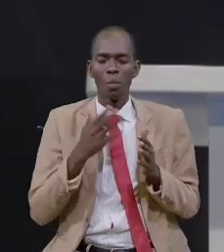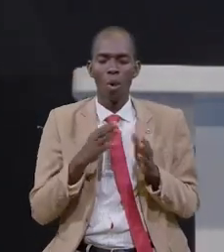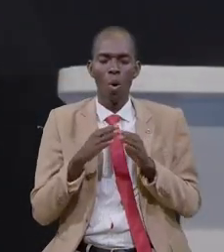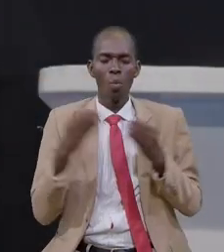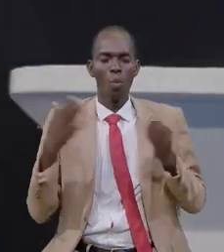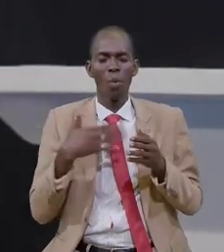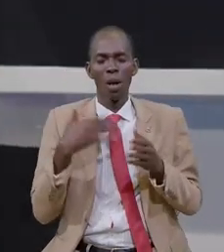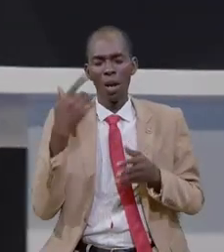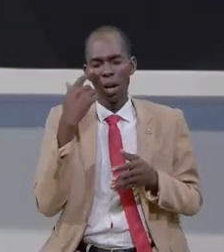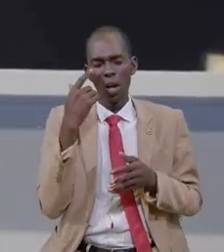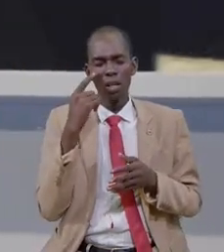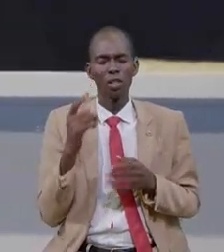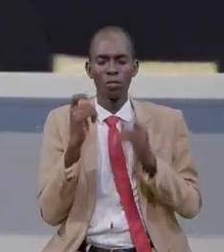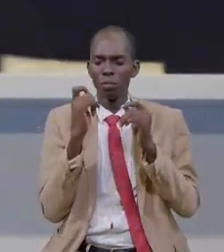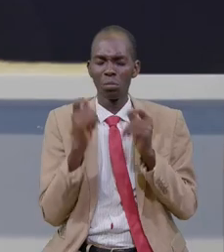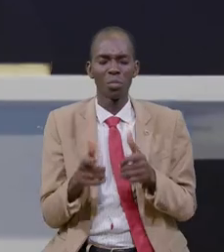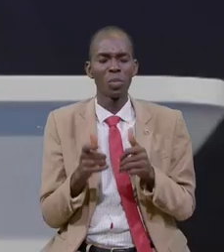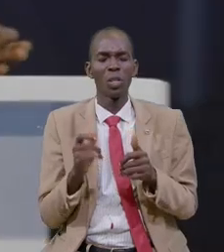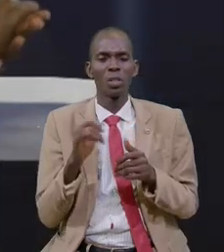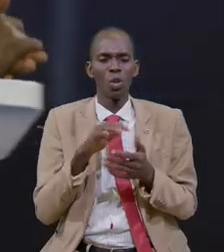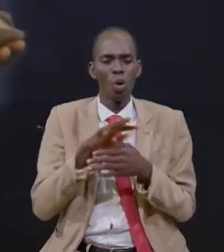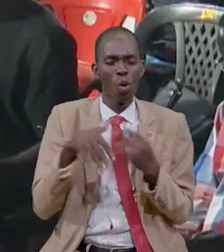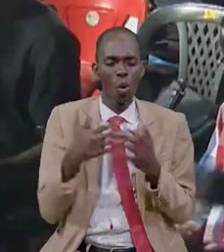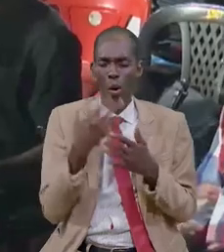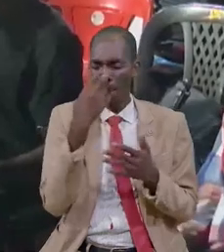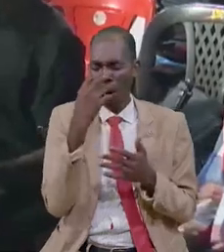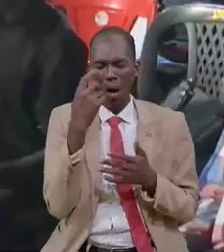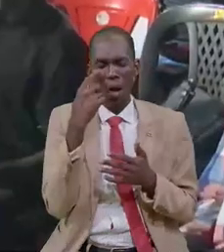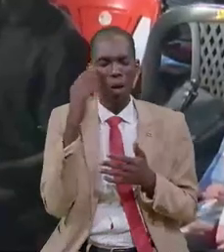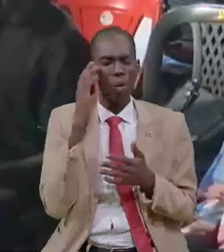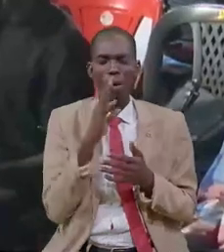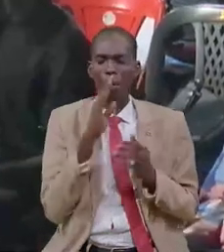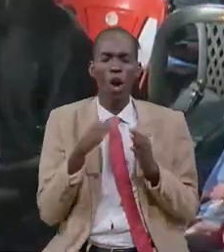yeux immédiatement. Ces yeux aveugles vont s'ouvrir.